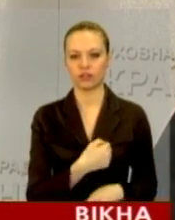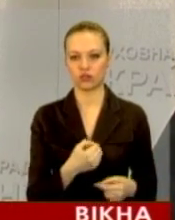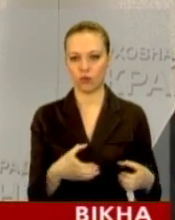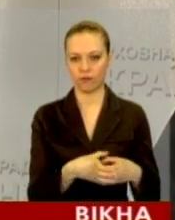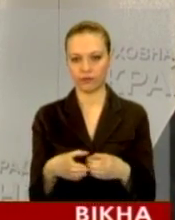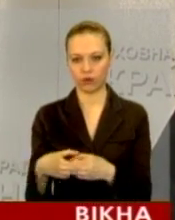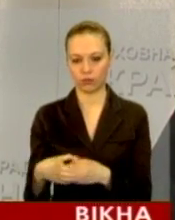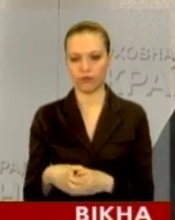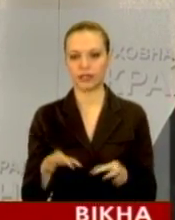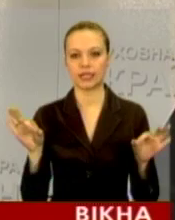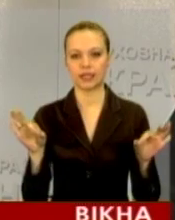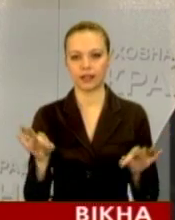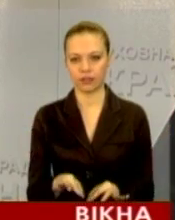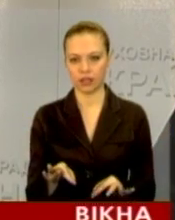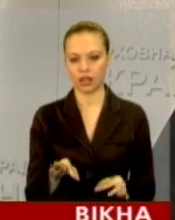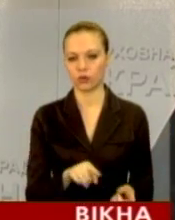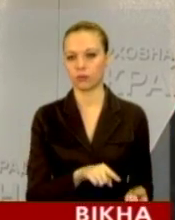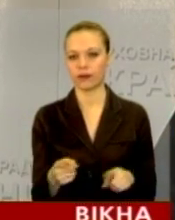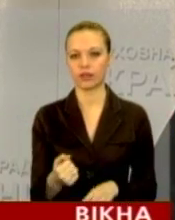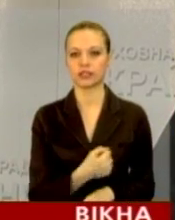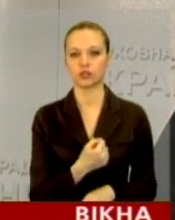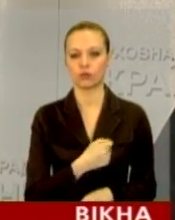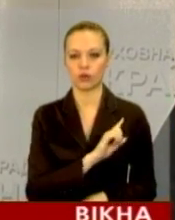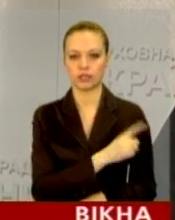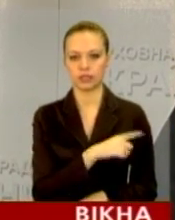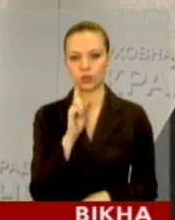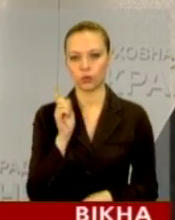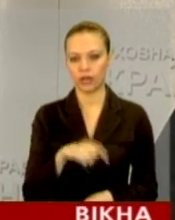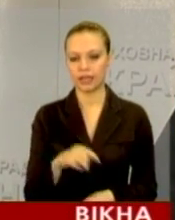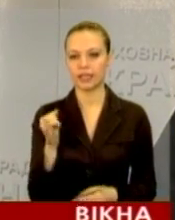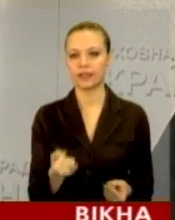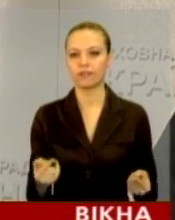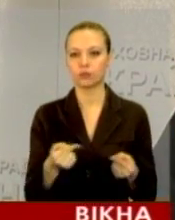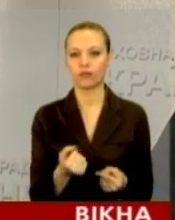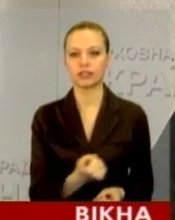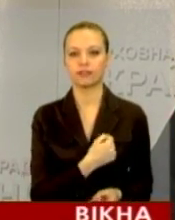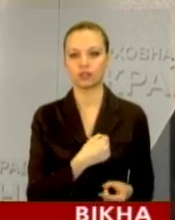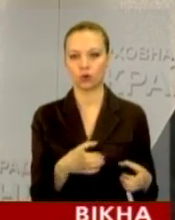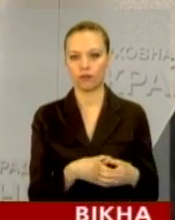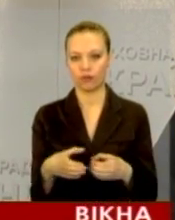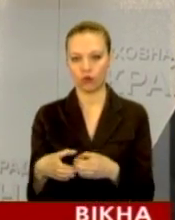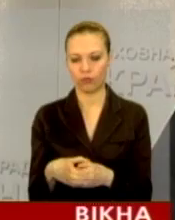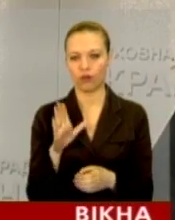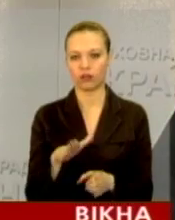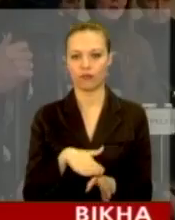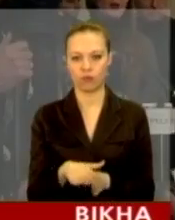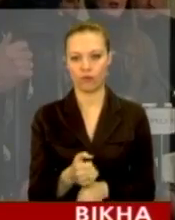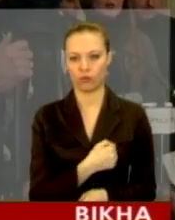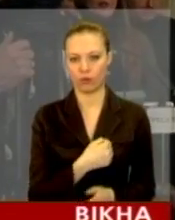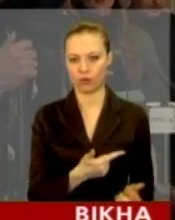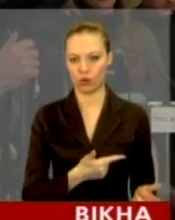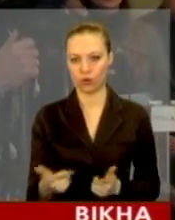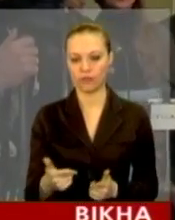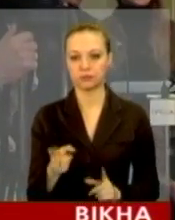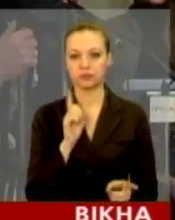формувань невідкладно привести Збройні сили України та відповідні військові формування у бойову готовність.